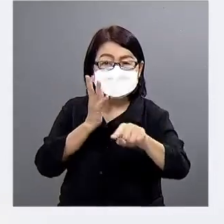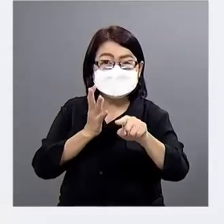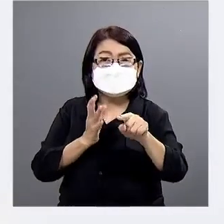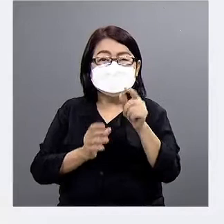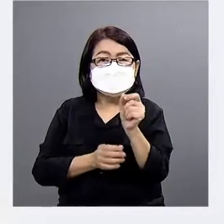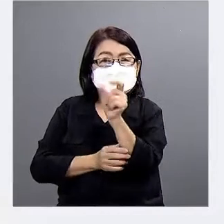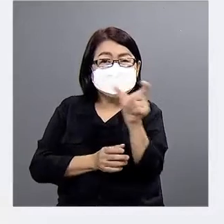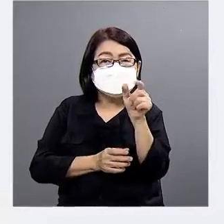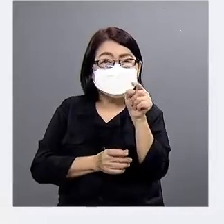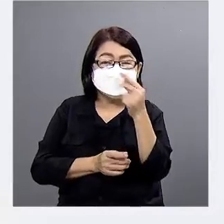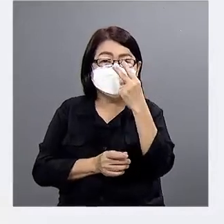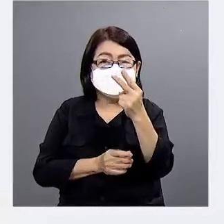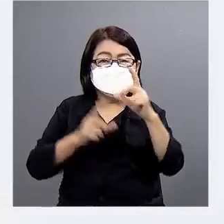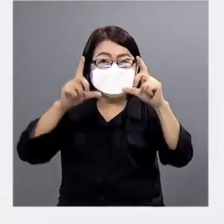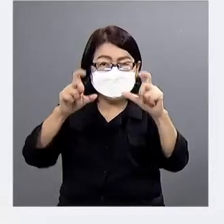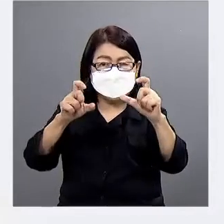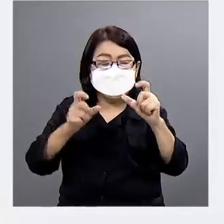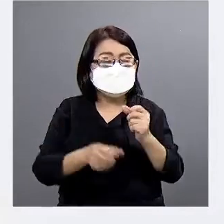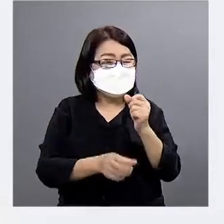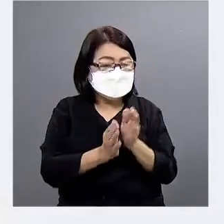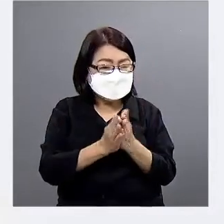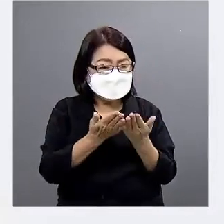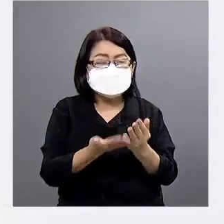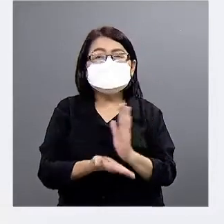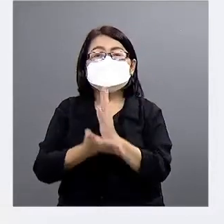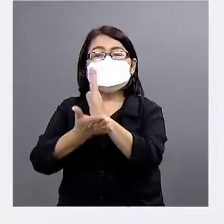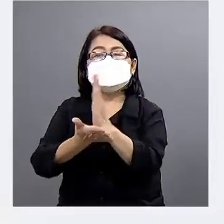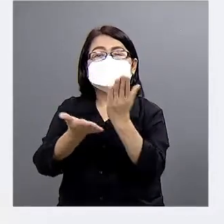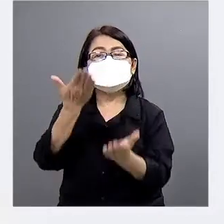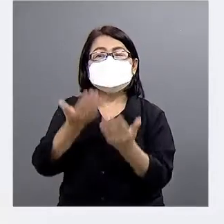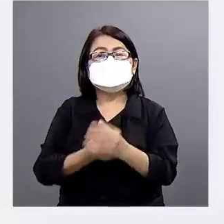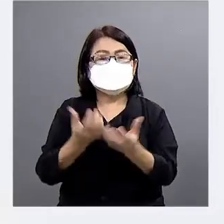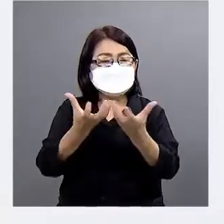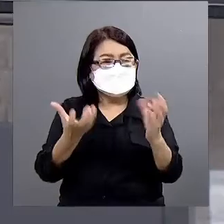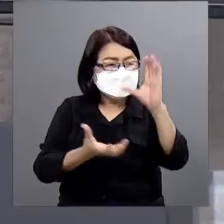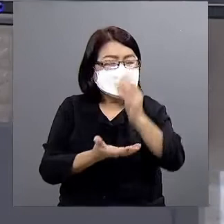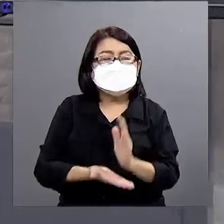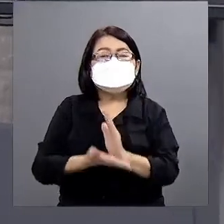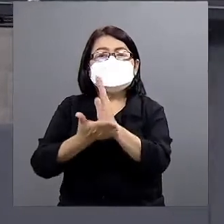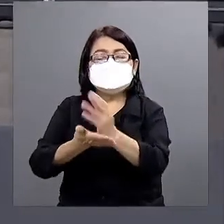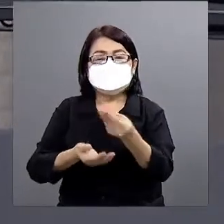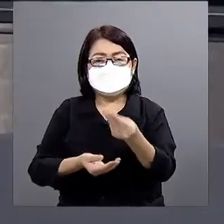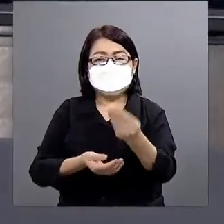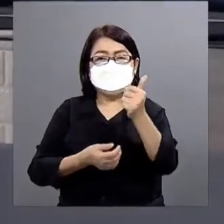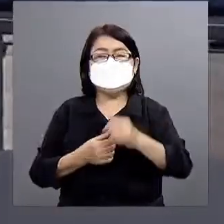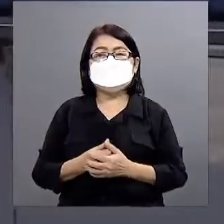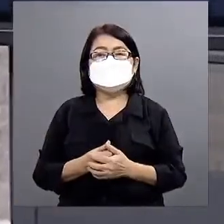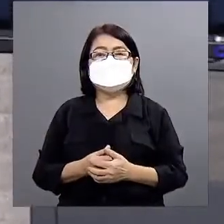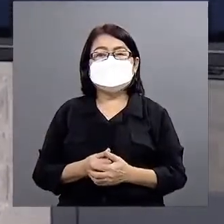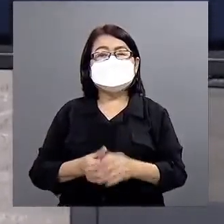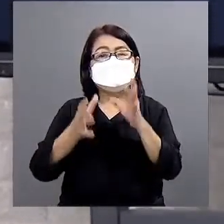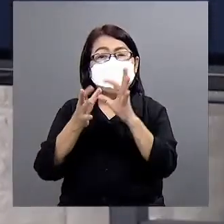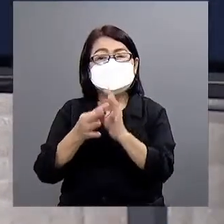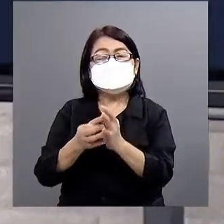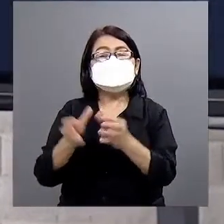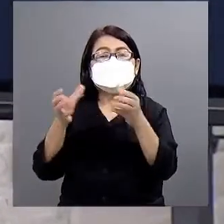จะส่งต่อหนังสือหรือว่าร่วมระดมของกันส่งไปที่นั่นได้ค่ะคุณธีรเดชคุณธิดารัตน์คะนี่เป็นภาพการศึกษาในศักราช